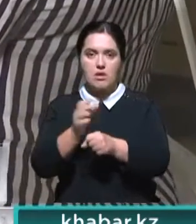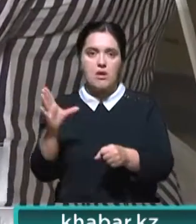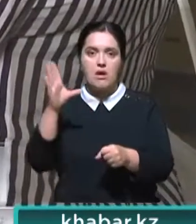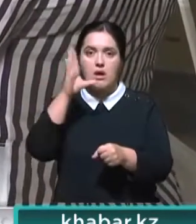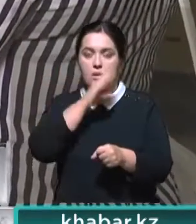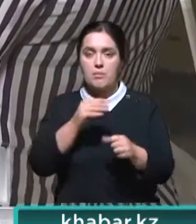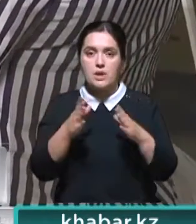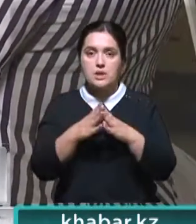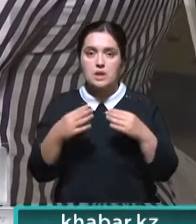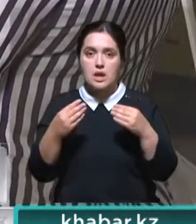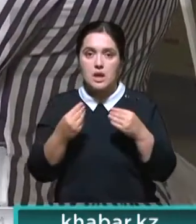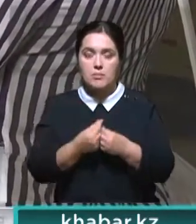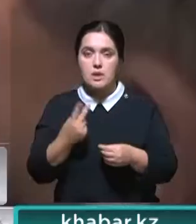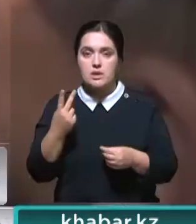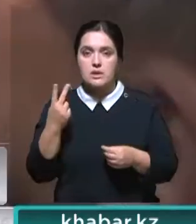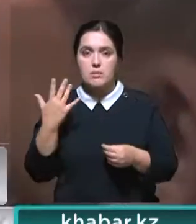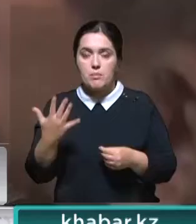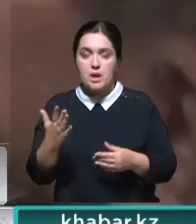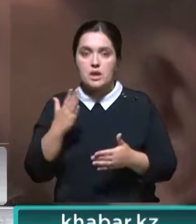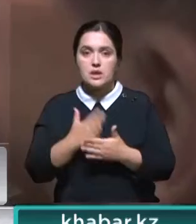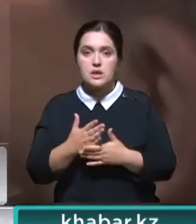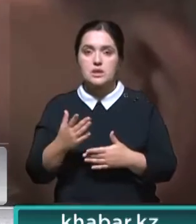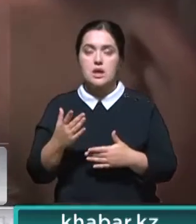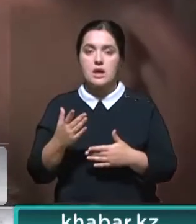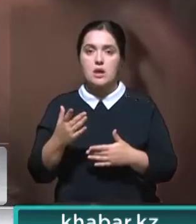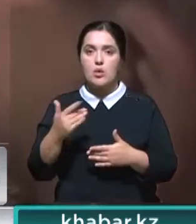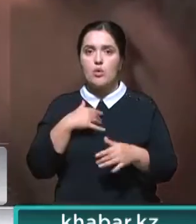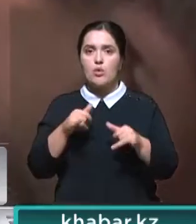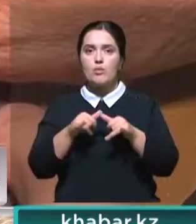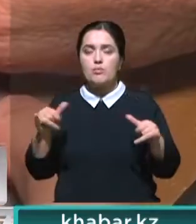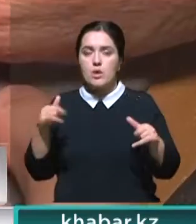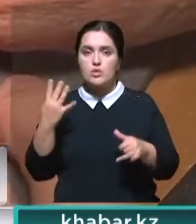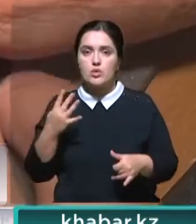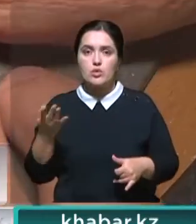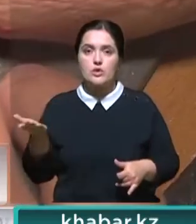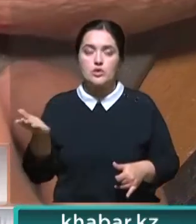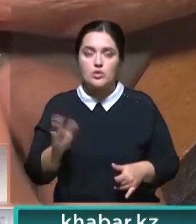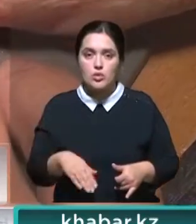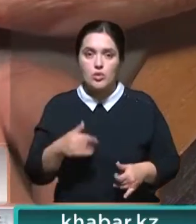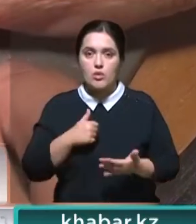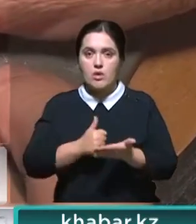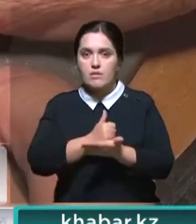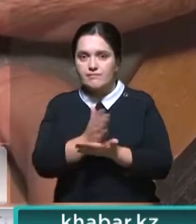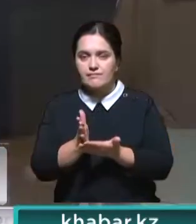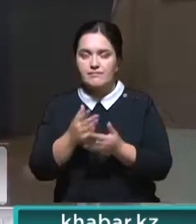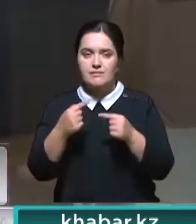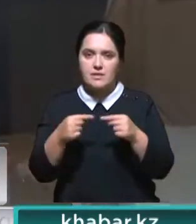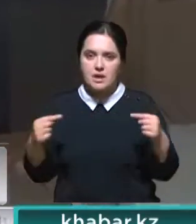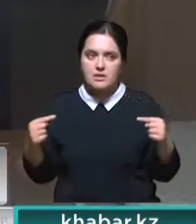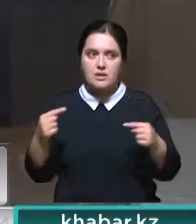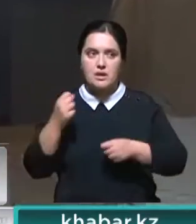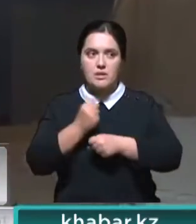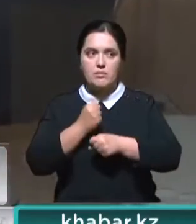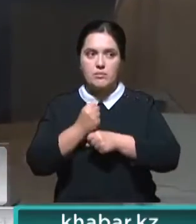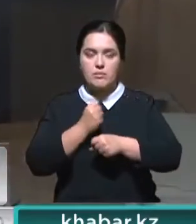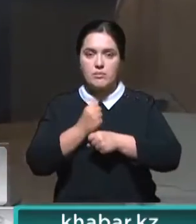месяц в семейном цеху выпускают 25 бисек. Производительность труда хотят увеличить до 40 штук, а также расширить ассортимент выпускаемой продукции. Но